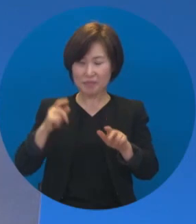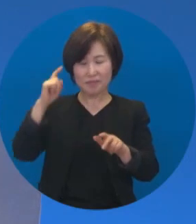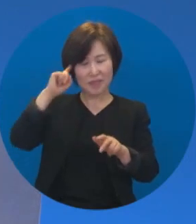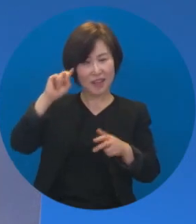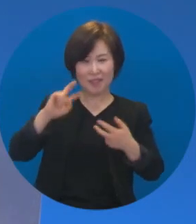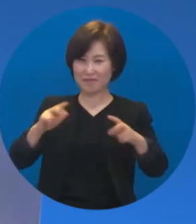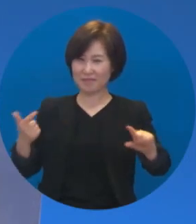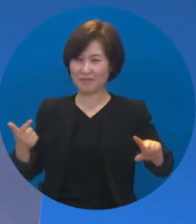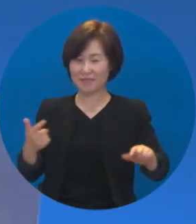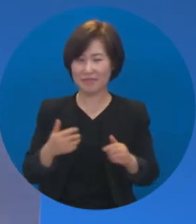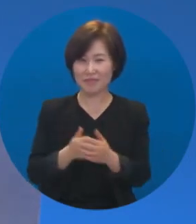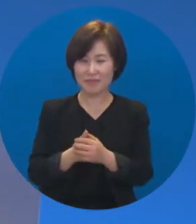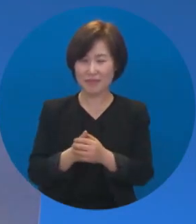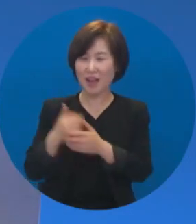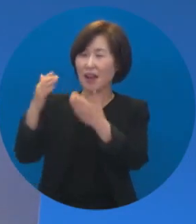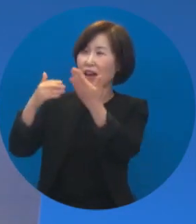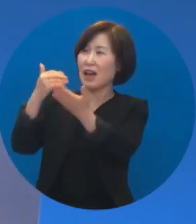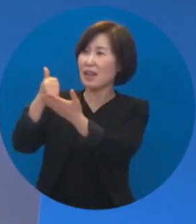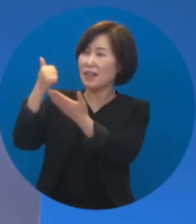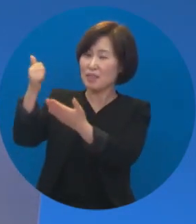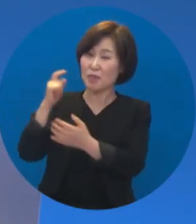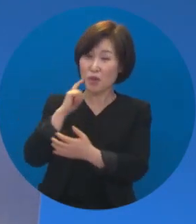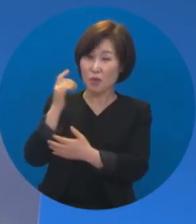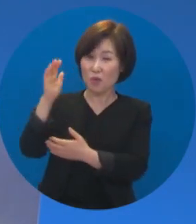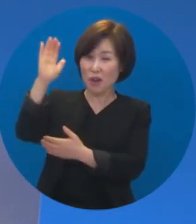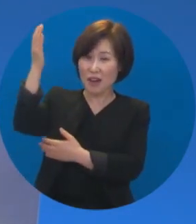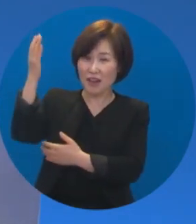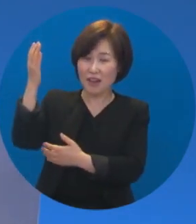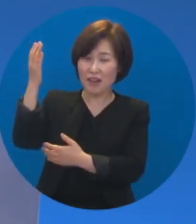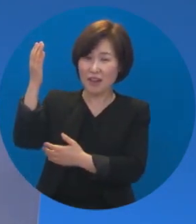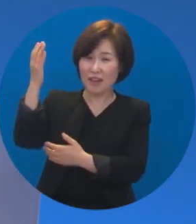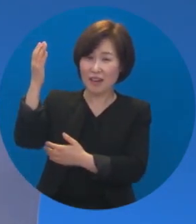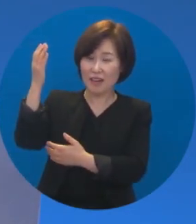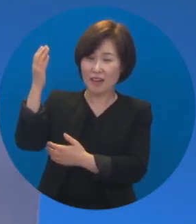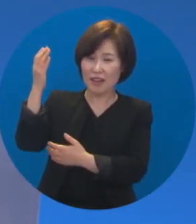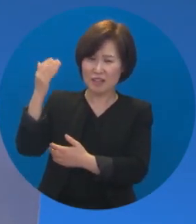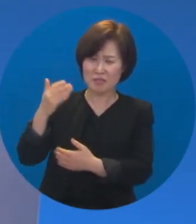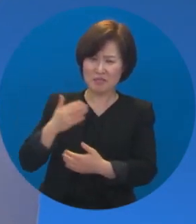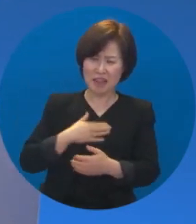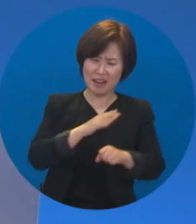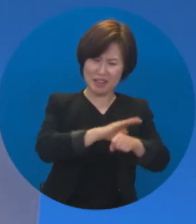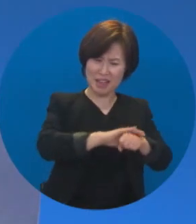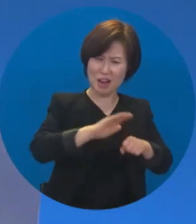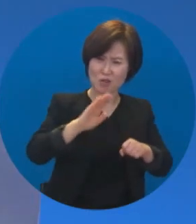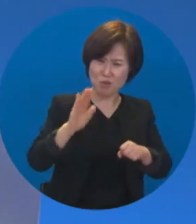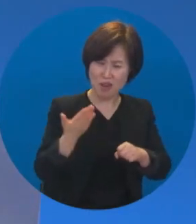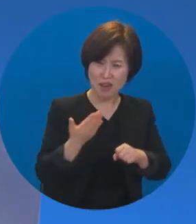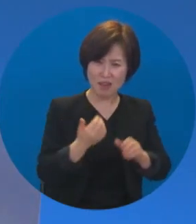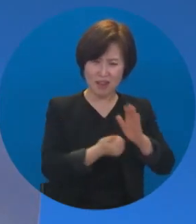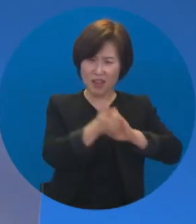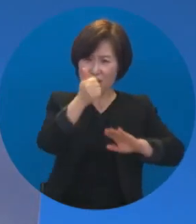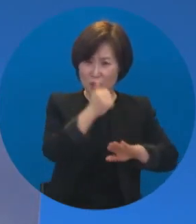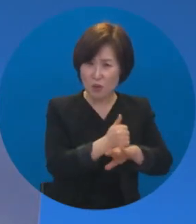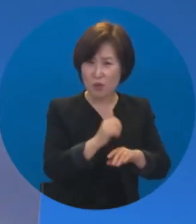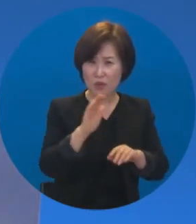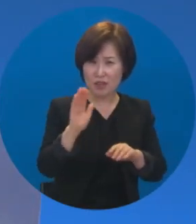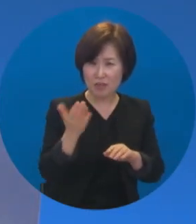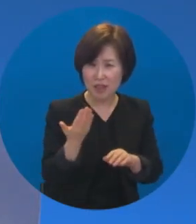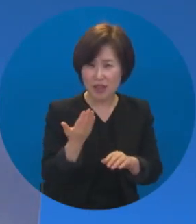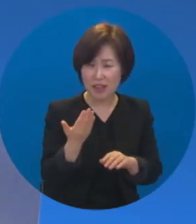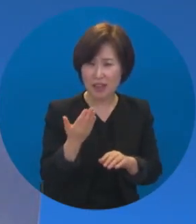하나님의 영광은 우리가 어떤 위치에 서고 어떤 포지션을 갖고 어떤 영향력을 가진 그런 사람이